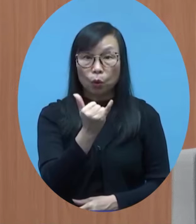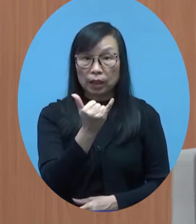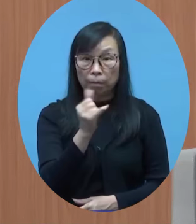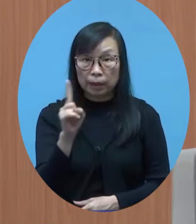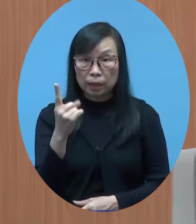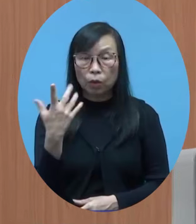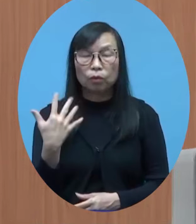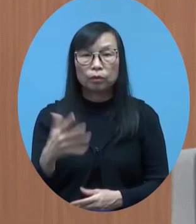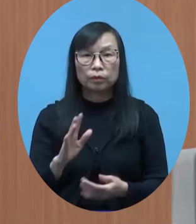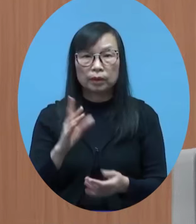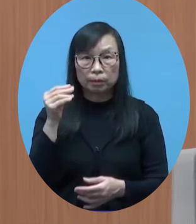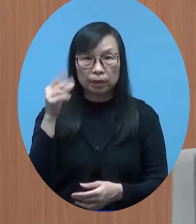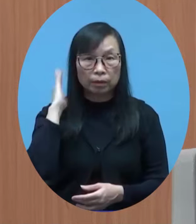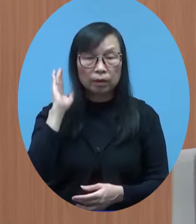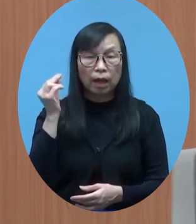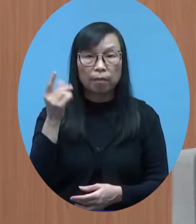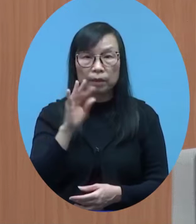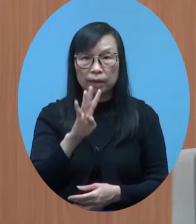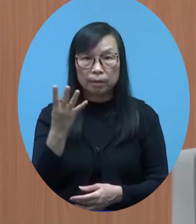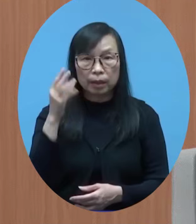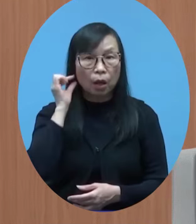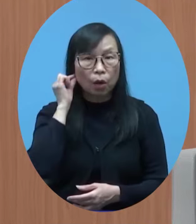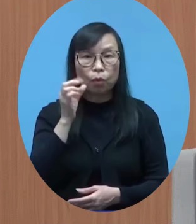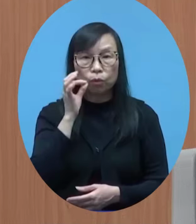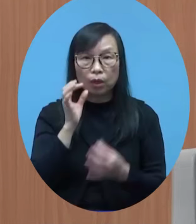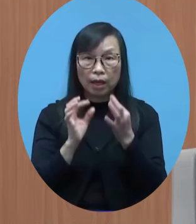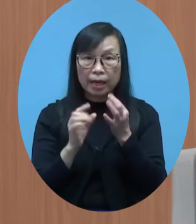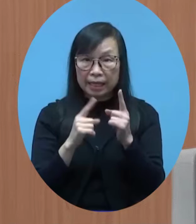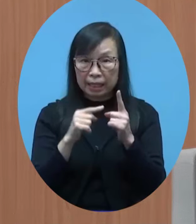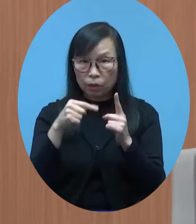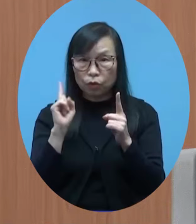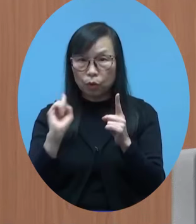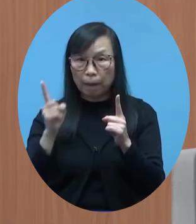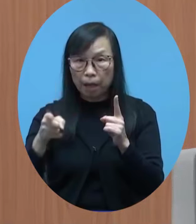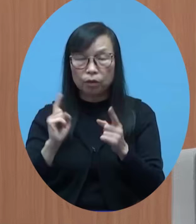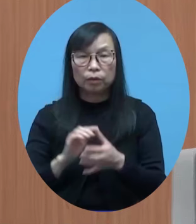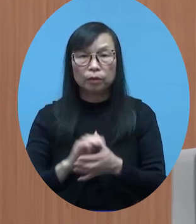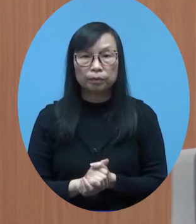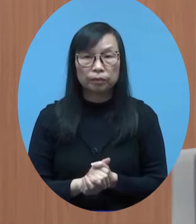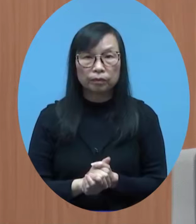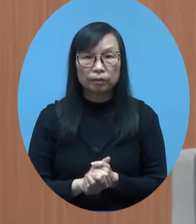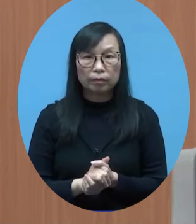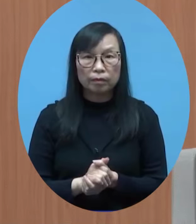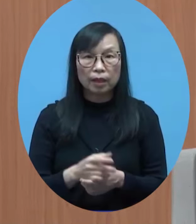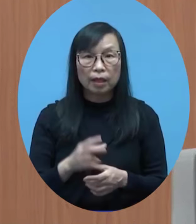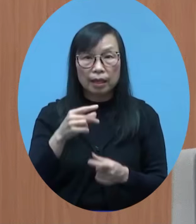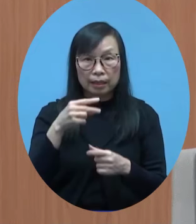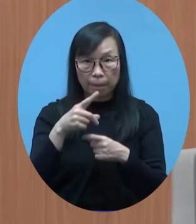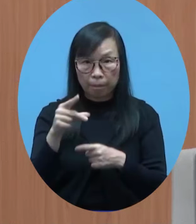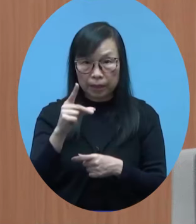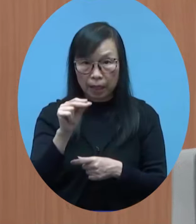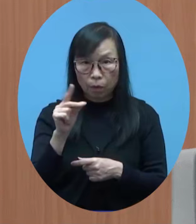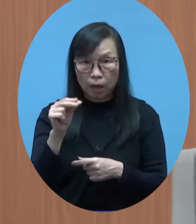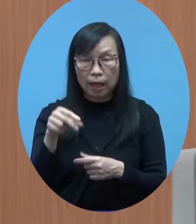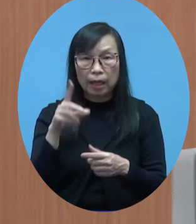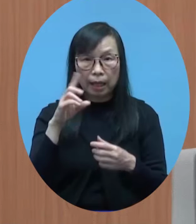就系17男44女啦，年龄系由1岁去到100岁。就係、是、有17位係喺臨